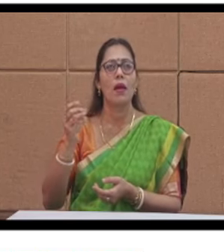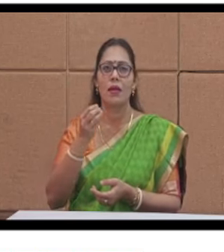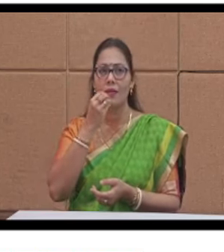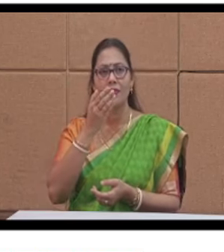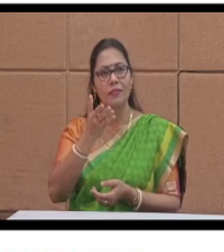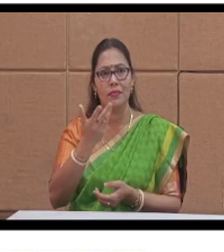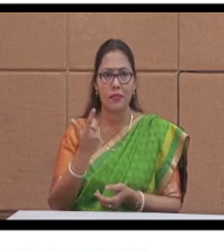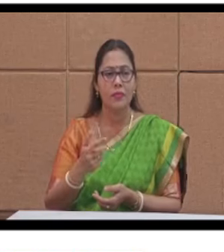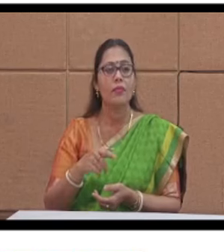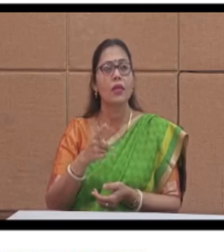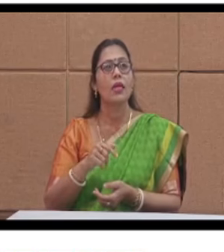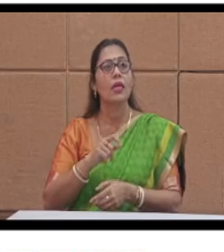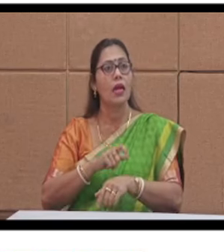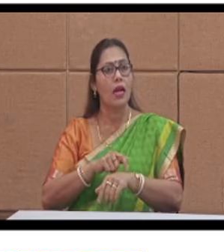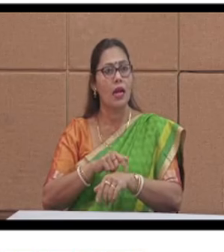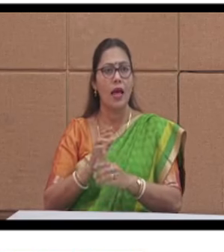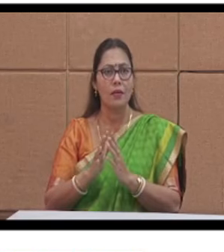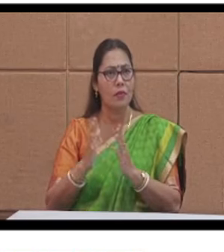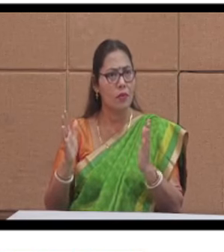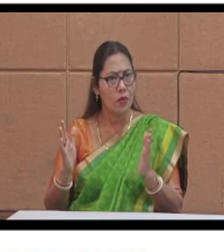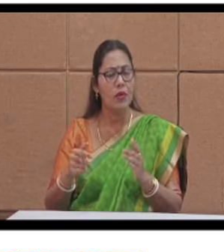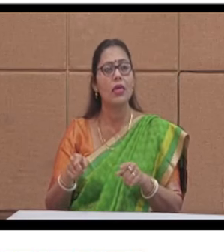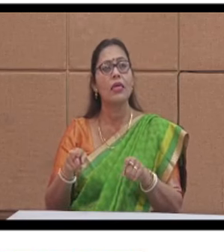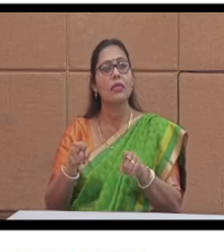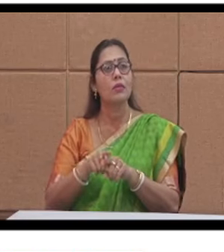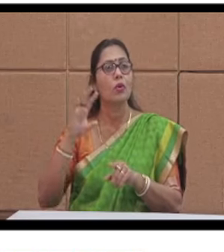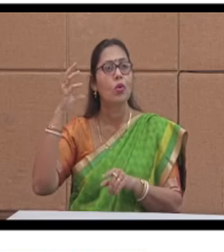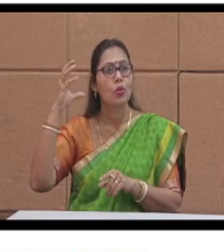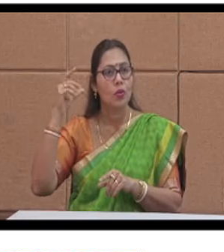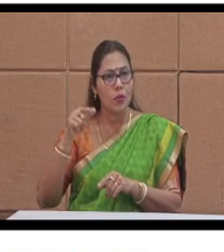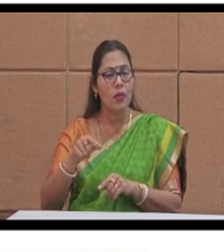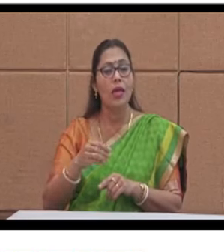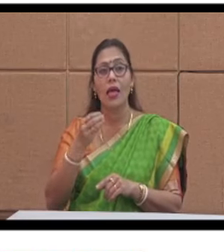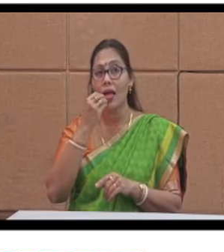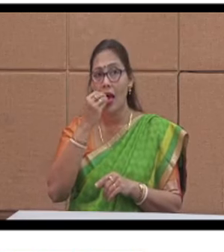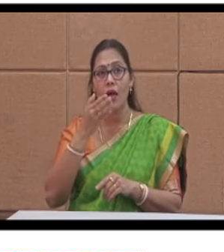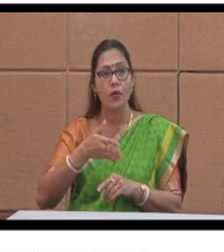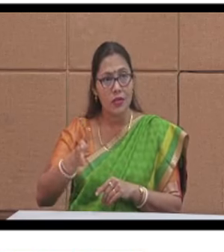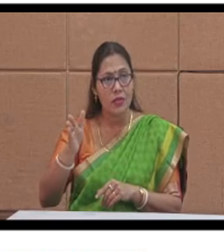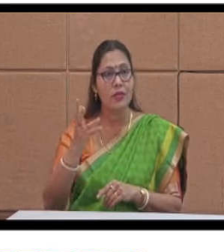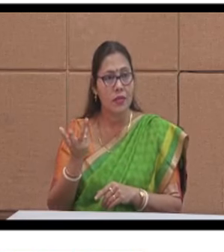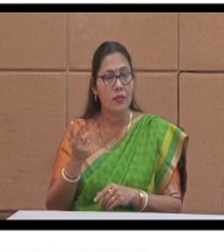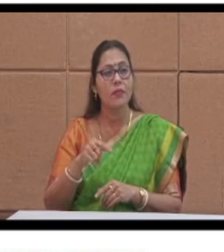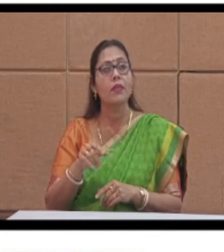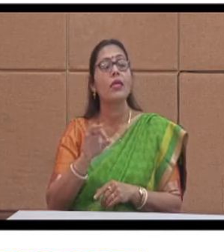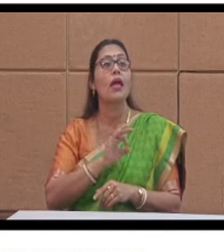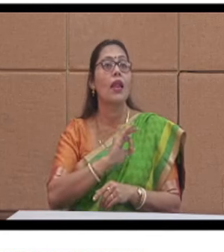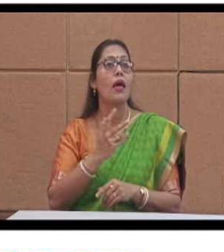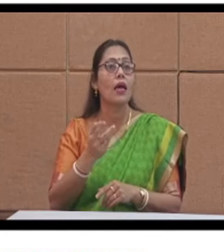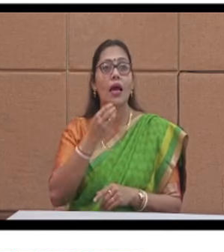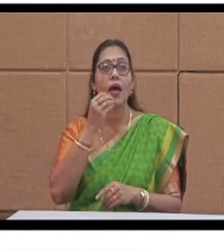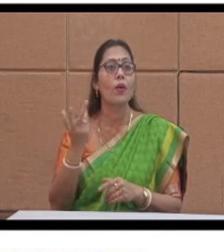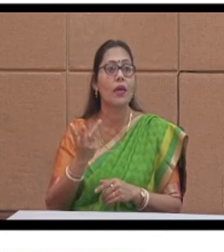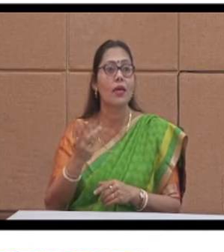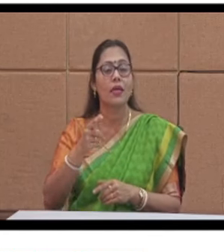আর তোমার হাতে যদি অনেক সময় থাকে আর দুপুরবেলা তুমি যদি কোন নিমন্ত্রণ বাড়িতে যাও তাহলে তুমি কি